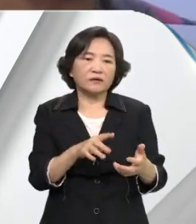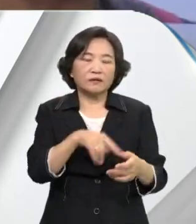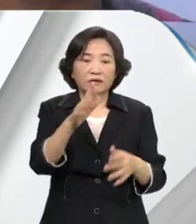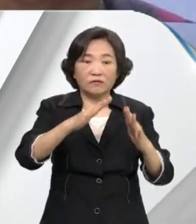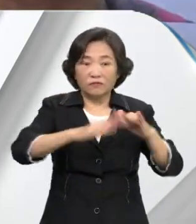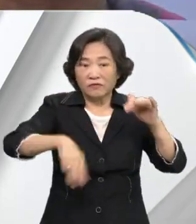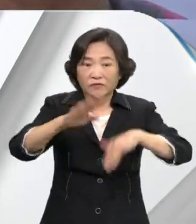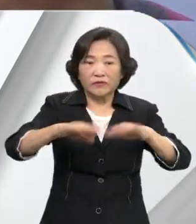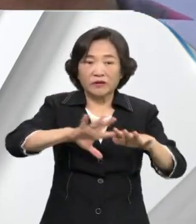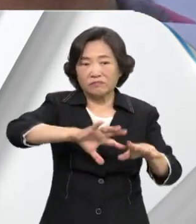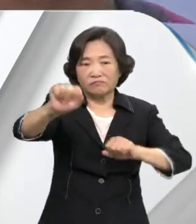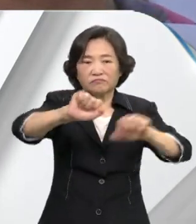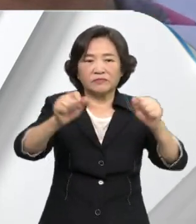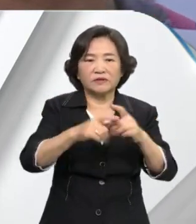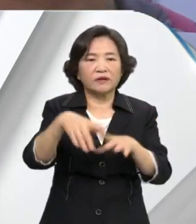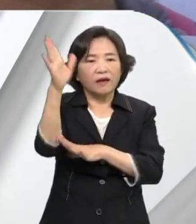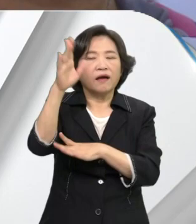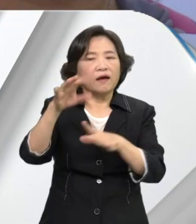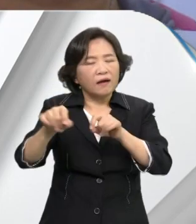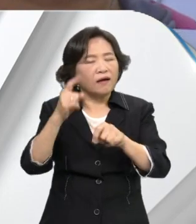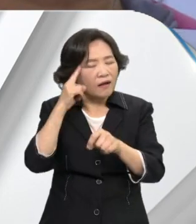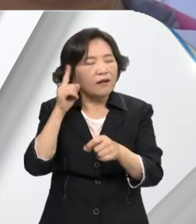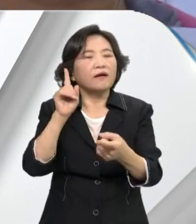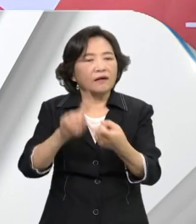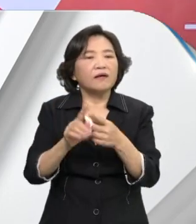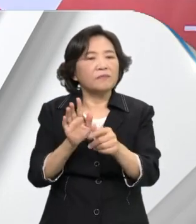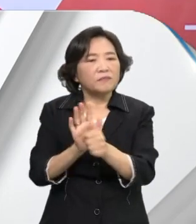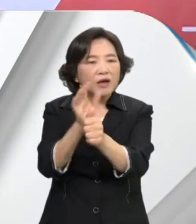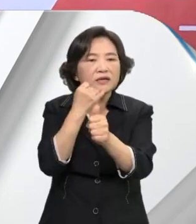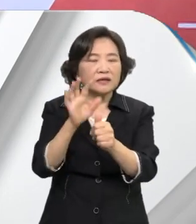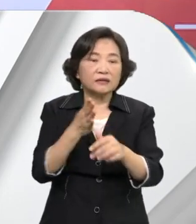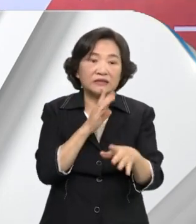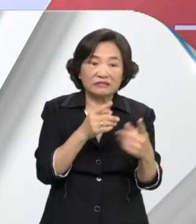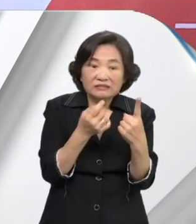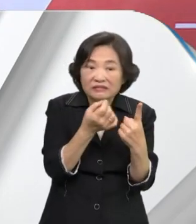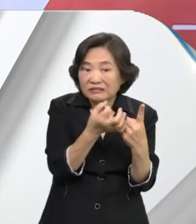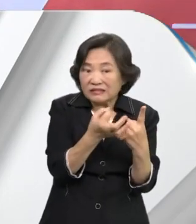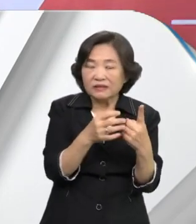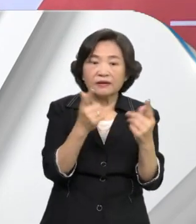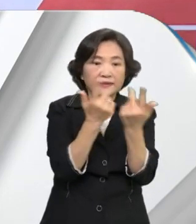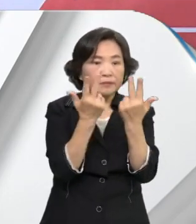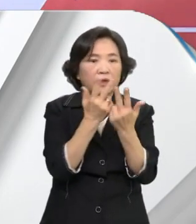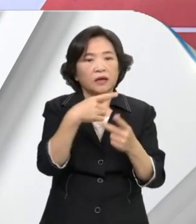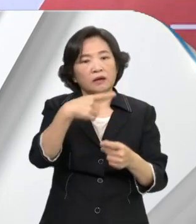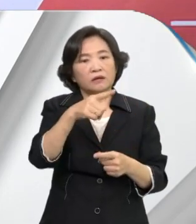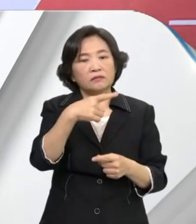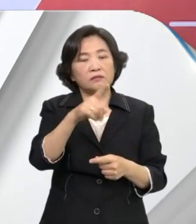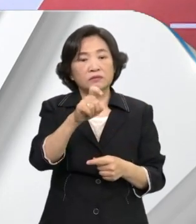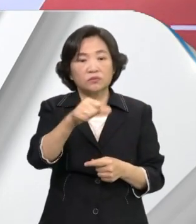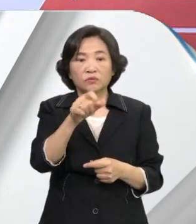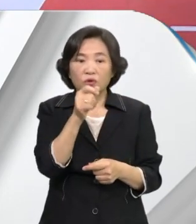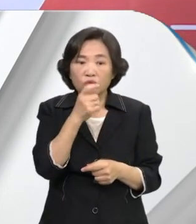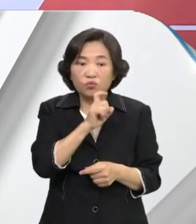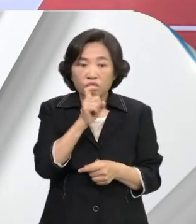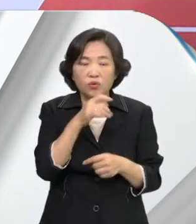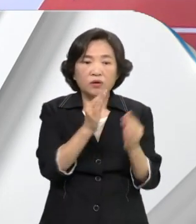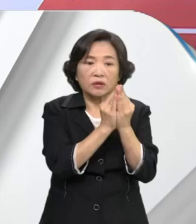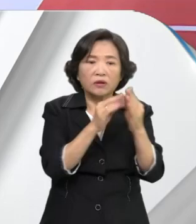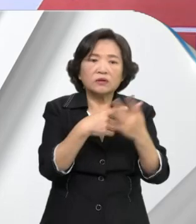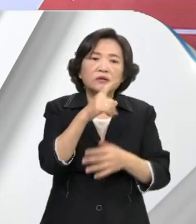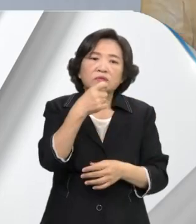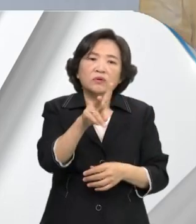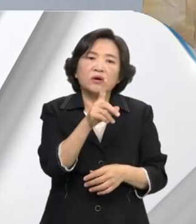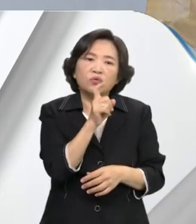居民表示，虽然当然支持政府的政策，但是平点单价新北市是来到新民改建，怎么突然是干那新民改